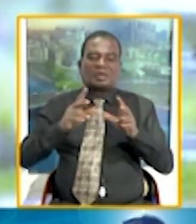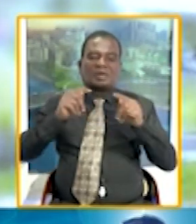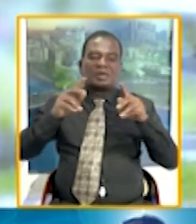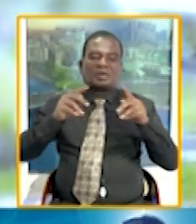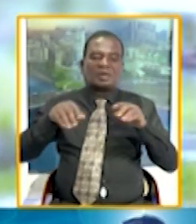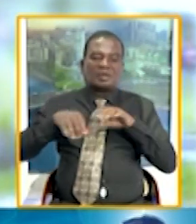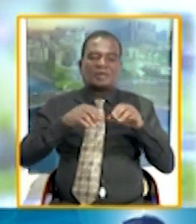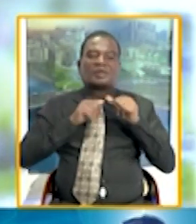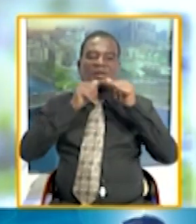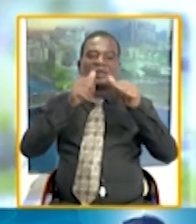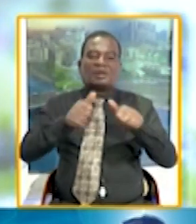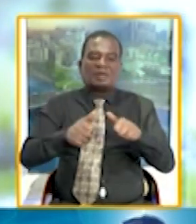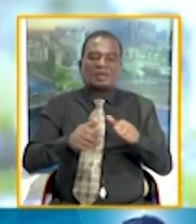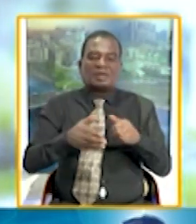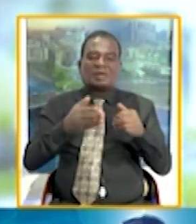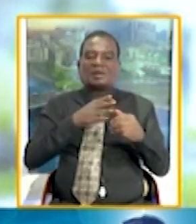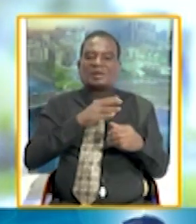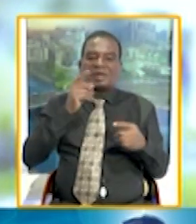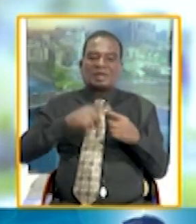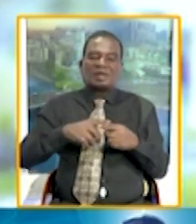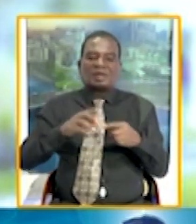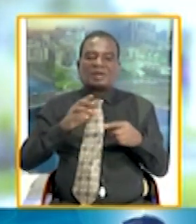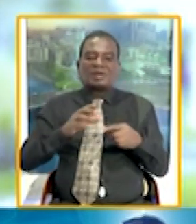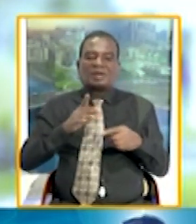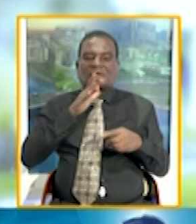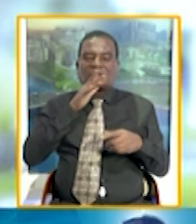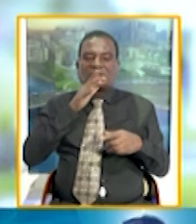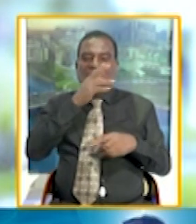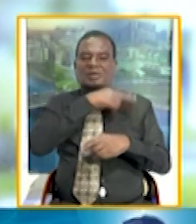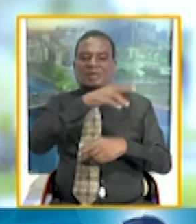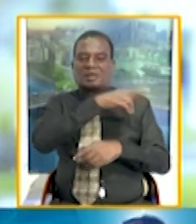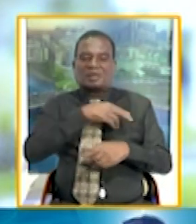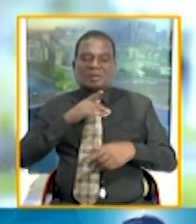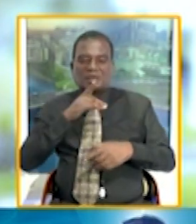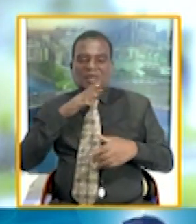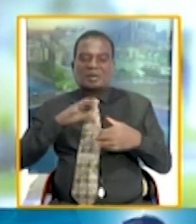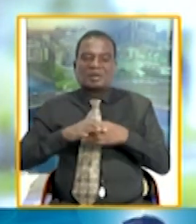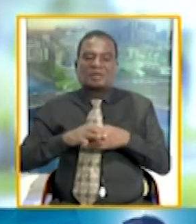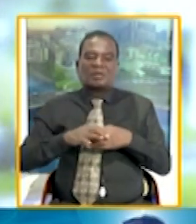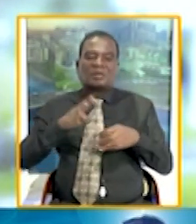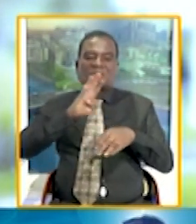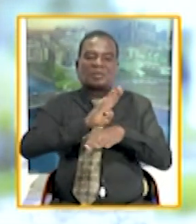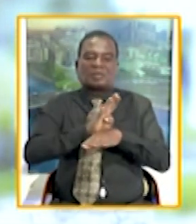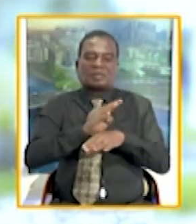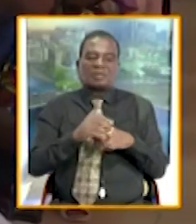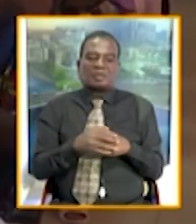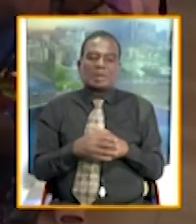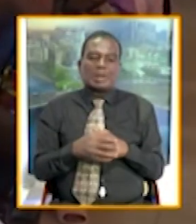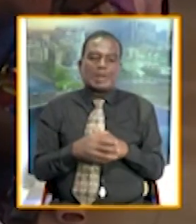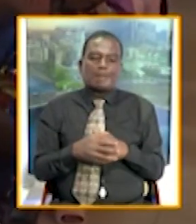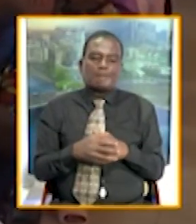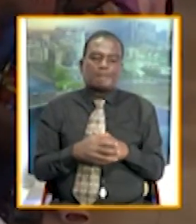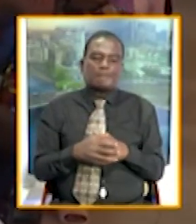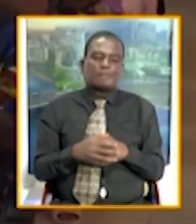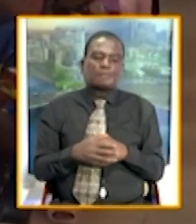RTI a fait un don en vivres et non vivres à la maternité du CHU de Boaké. Le reportage de Kader Sogodogo.